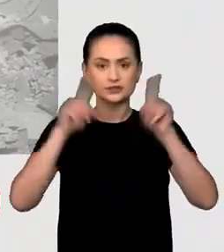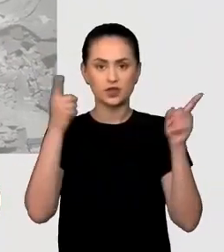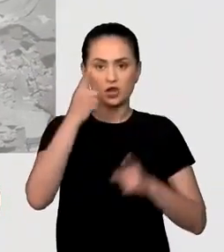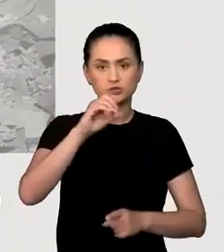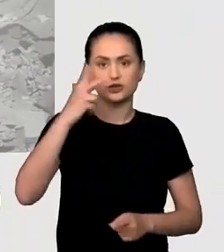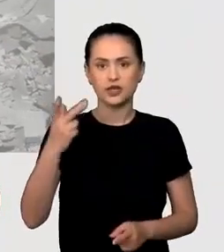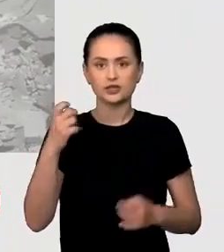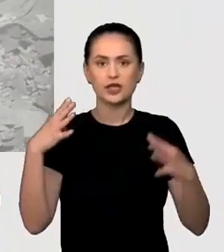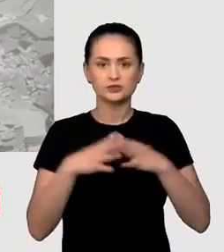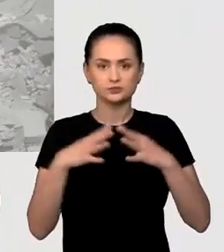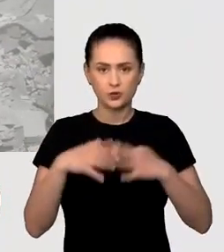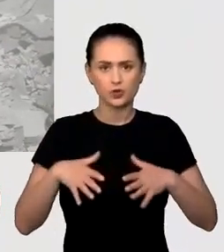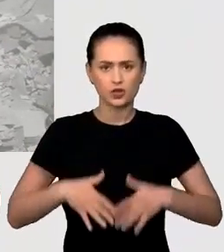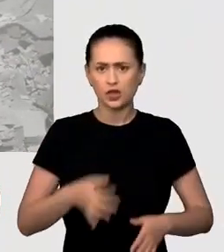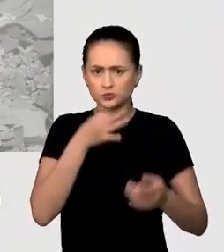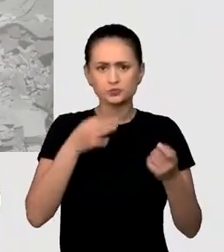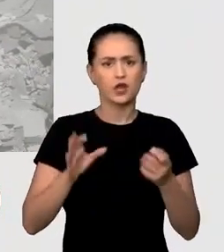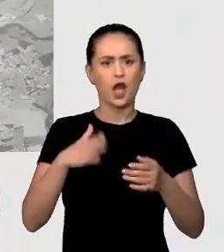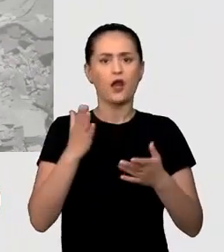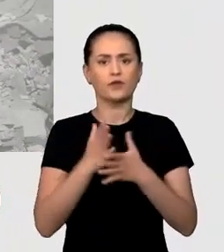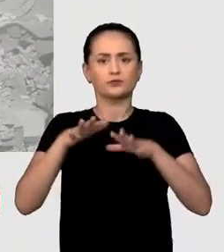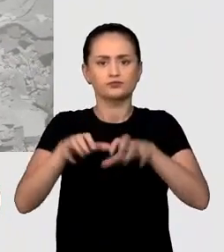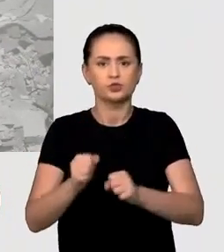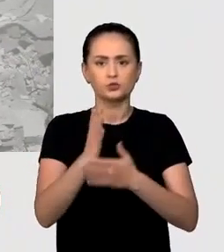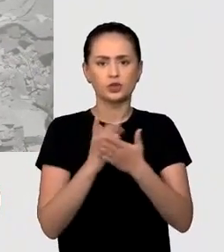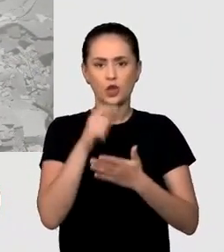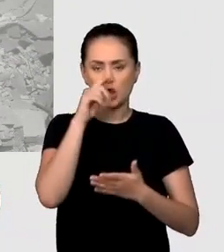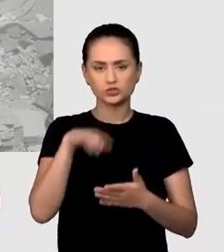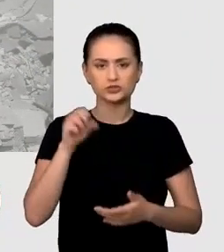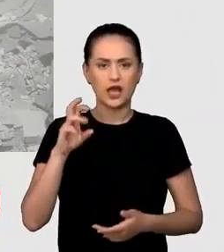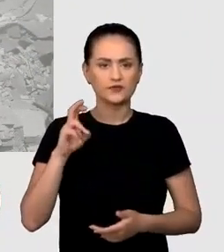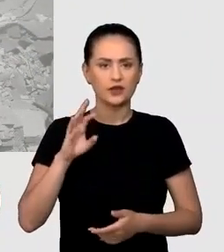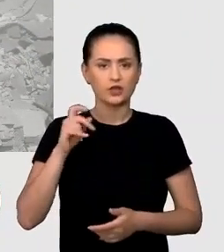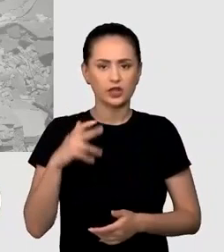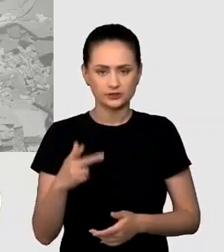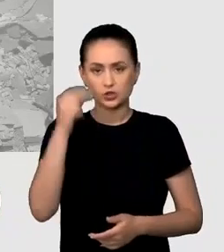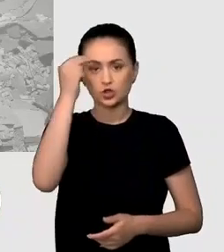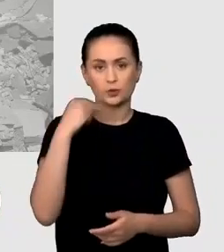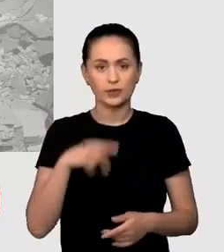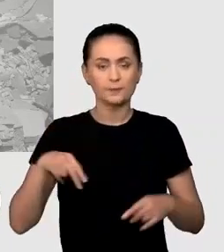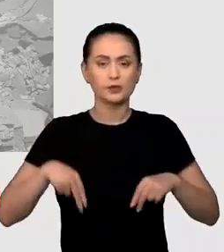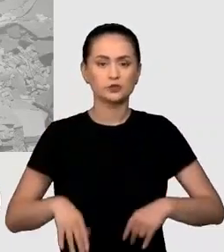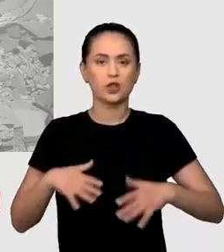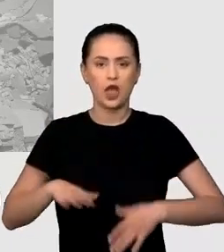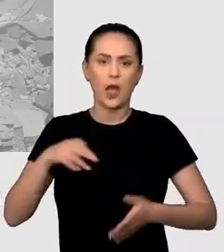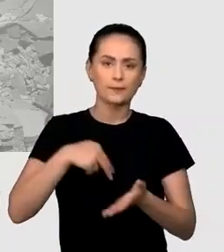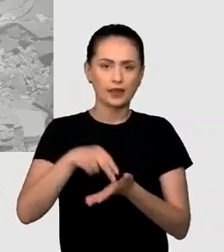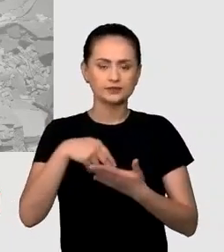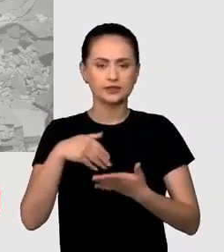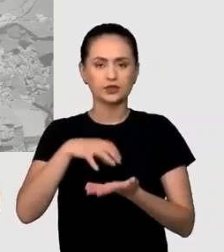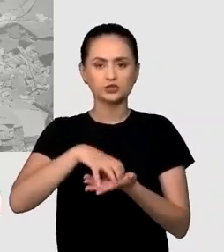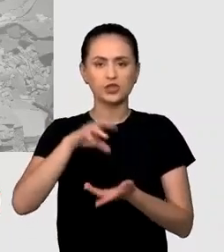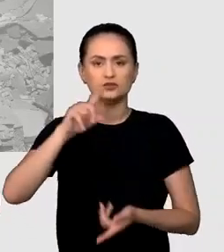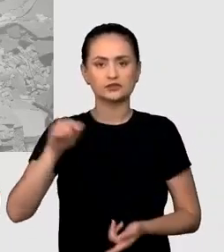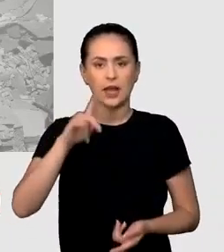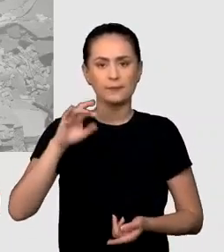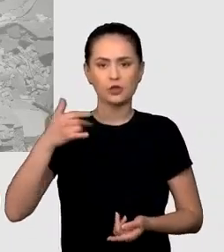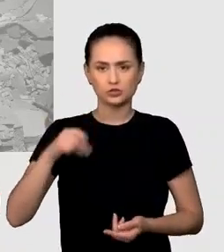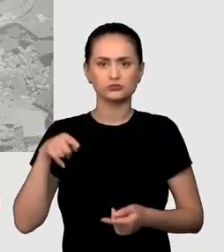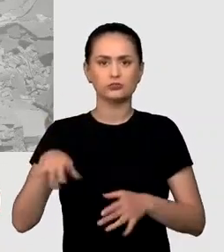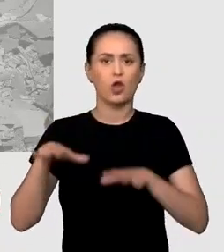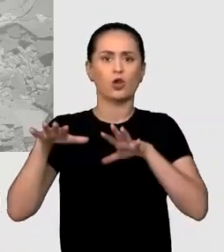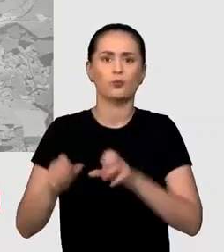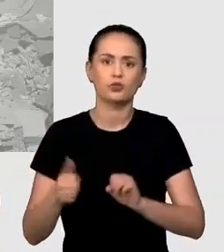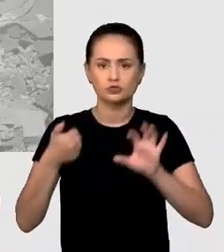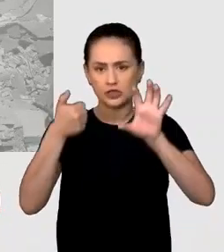În ziua 103 de război, Ucraina susține că a recucerit jumătate din Severodonetsk. Duminică, Volodymyr Zelensky a mers în regiunea Zaporojie,